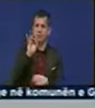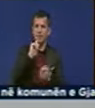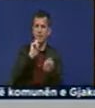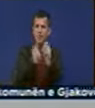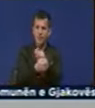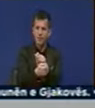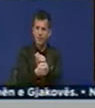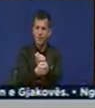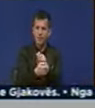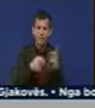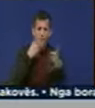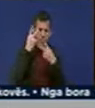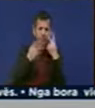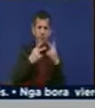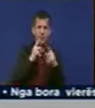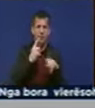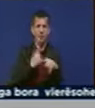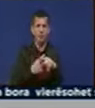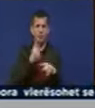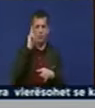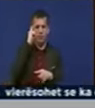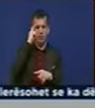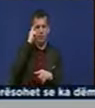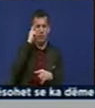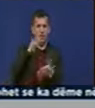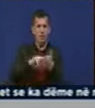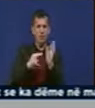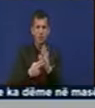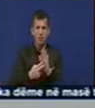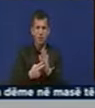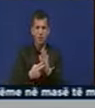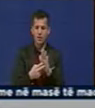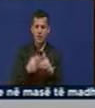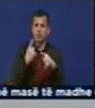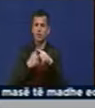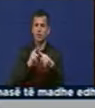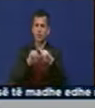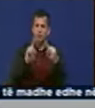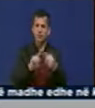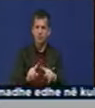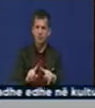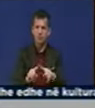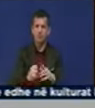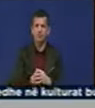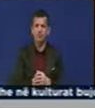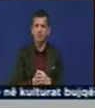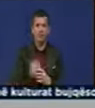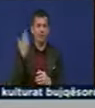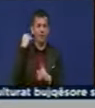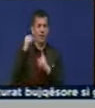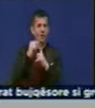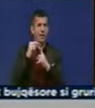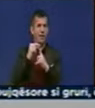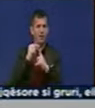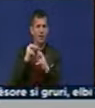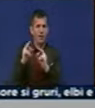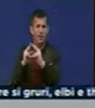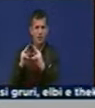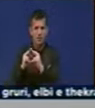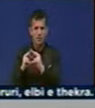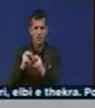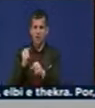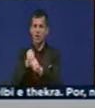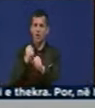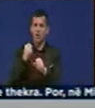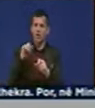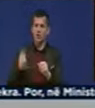mes vlerësimit të mendimtarve politik dhe filozofëve si Platoni, Aristoteli, John Locke, Hegeli